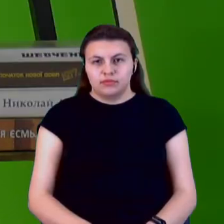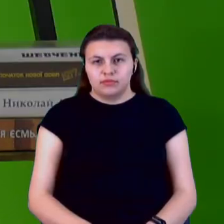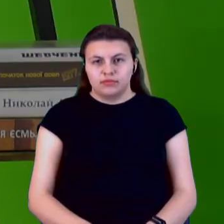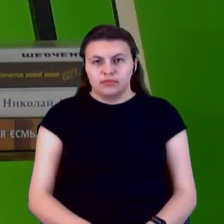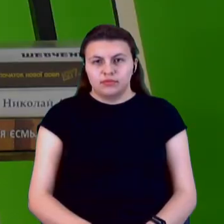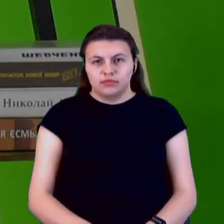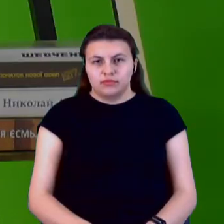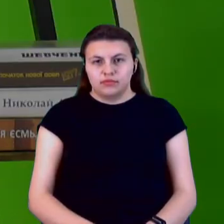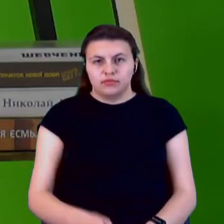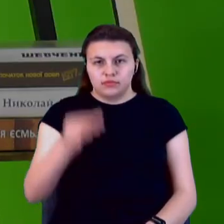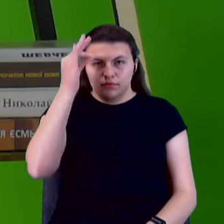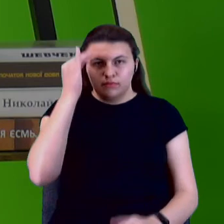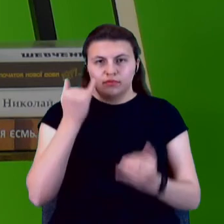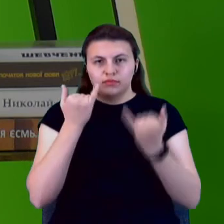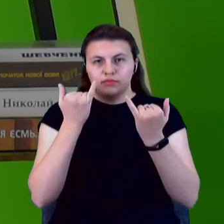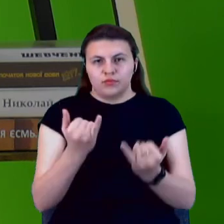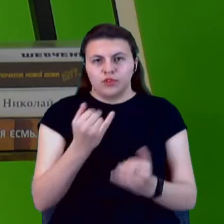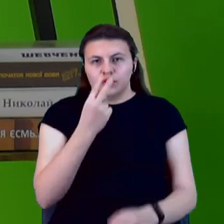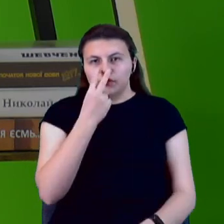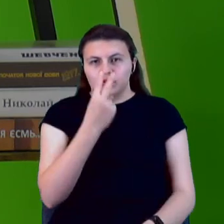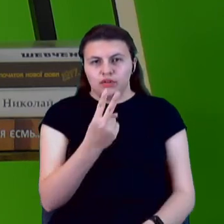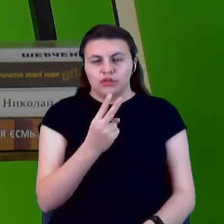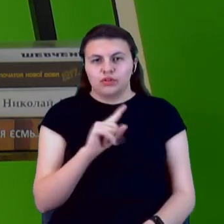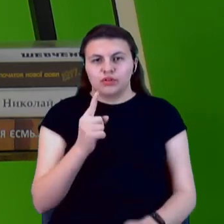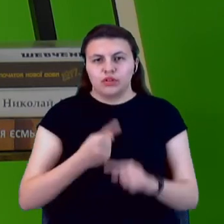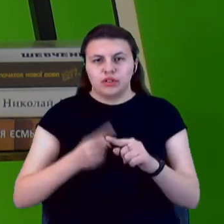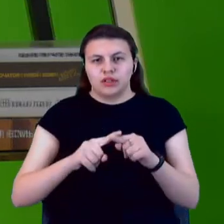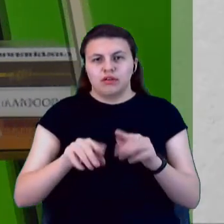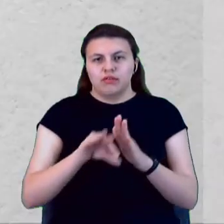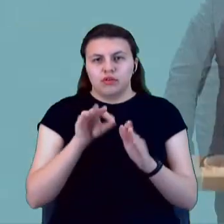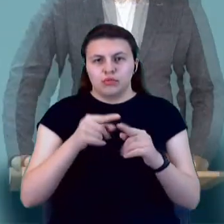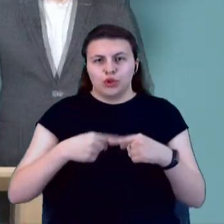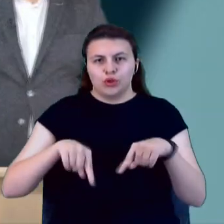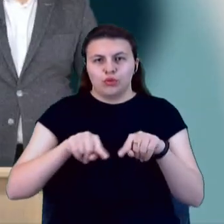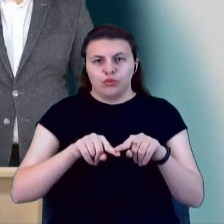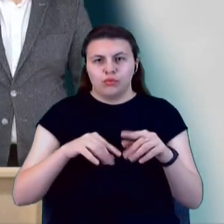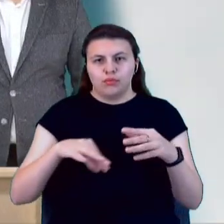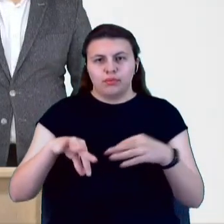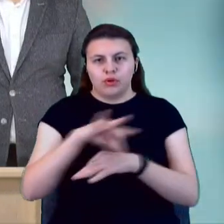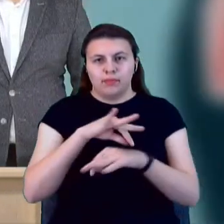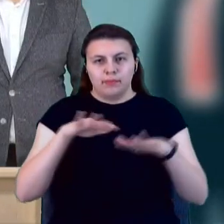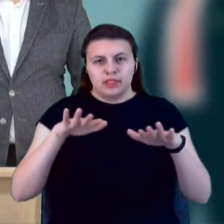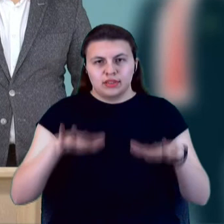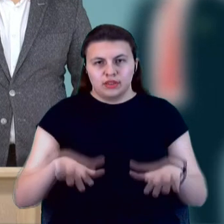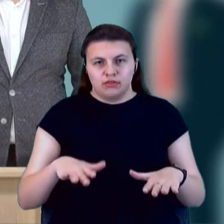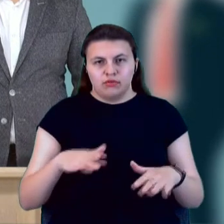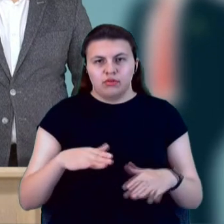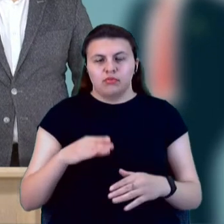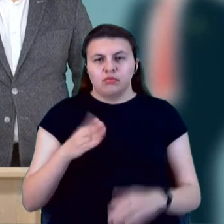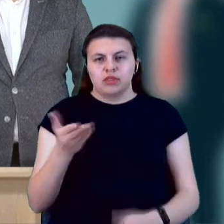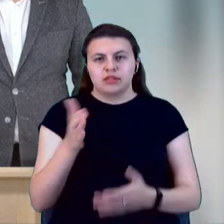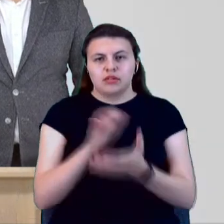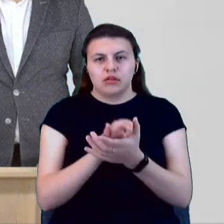Нагадаю, шановні телеглядачі, що це проєкт «Виборчий округ місцеві». Протягом нашого ефіру ми знайомимо вас з кандидатами